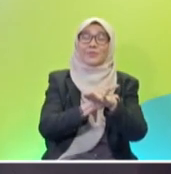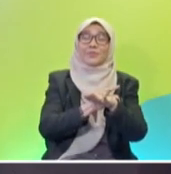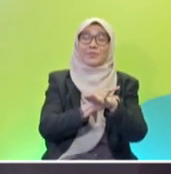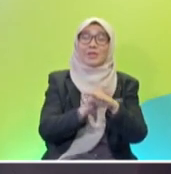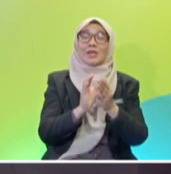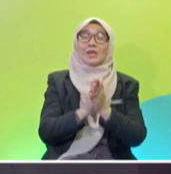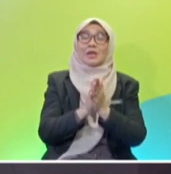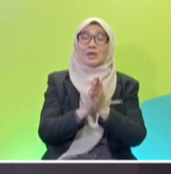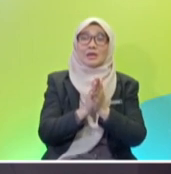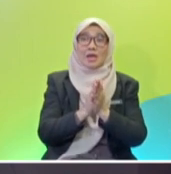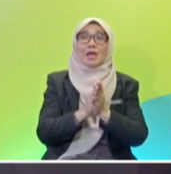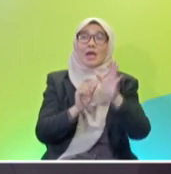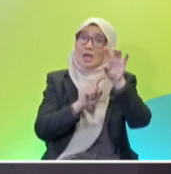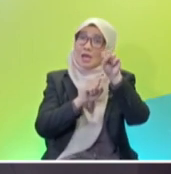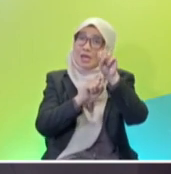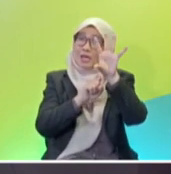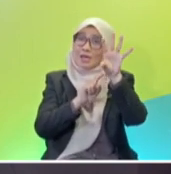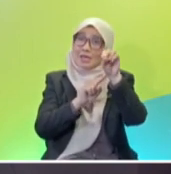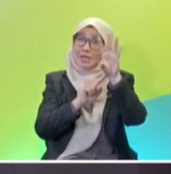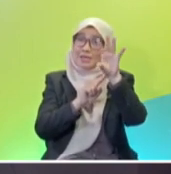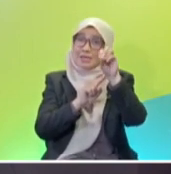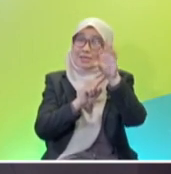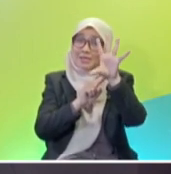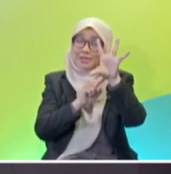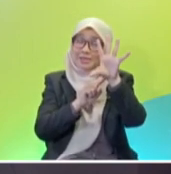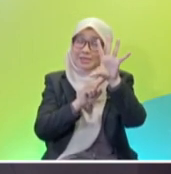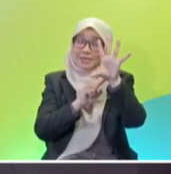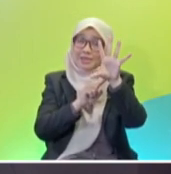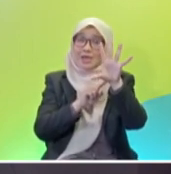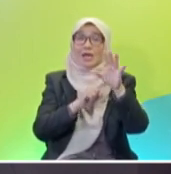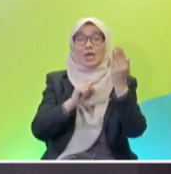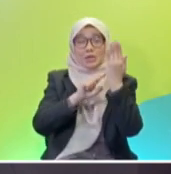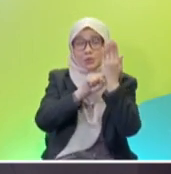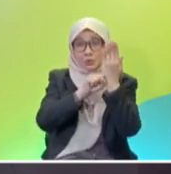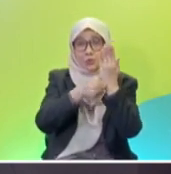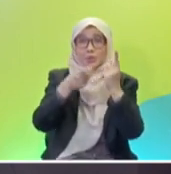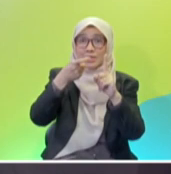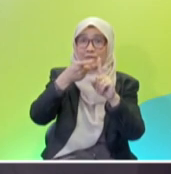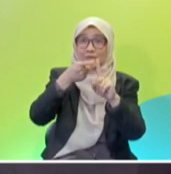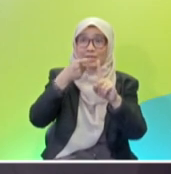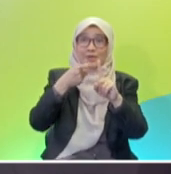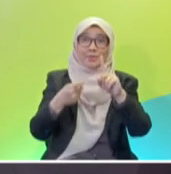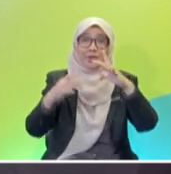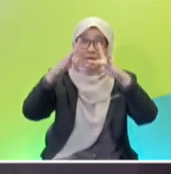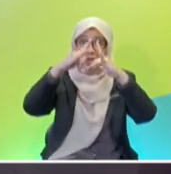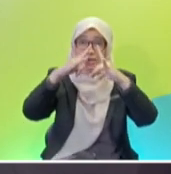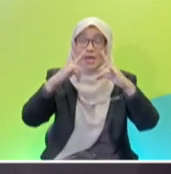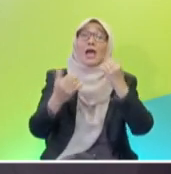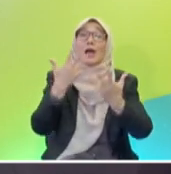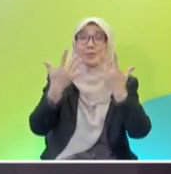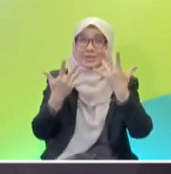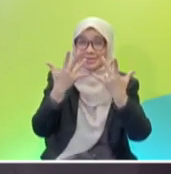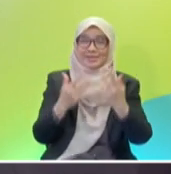dari sumber api. Baiklah cikgu, saya dah jawab. Saya rasa saya jawab semua betul ya, cikgu tadi. Boleh saya dapatkan markah untuk hari ini,